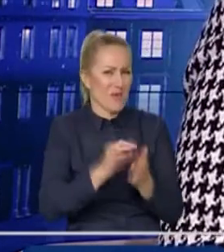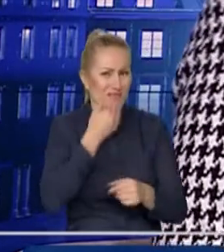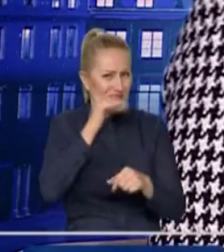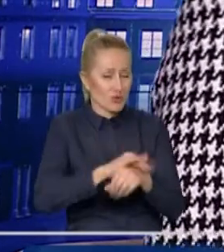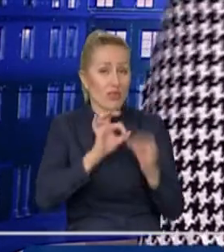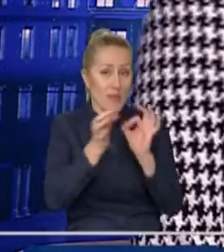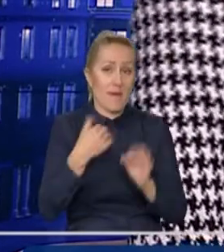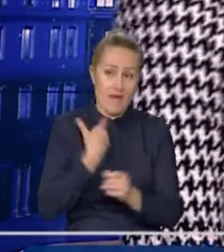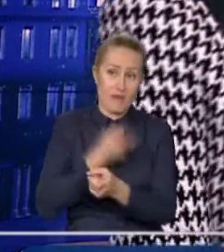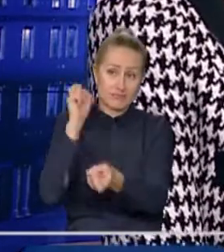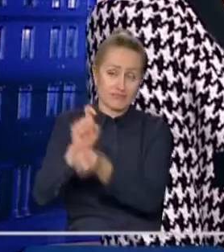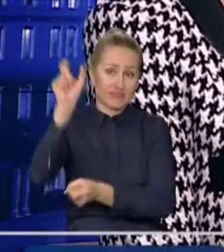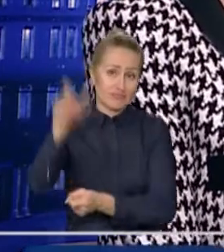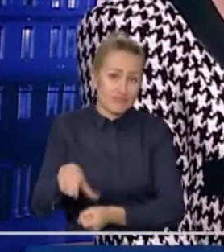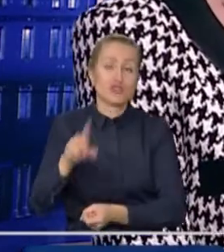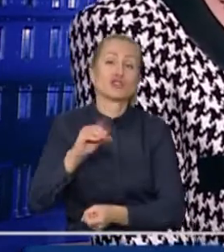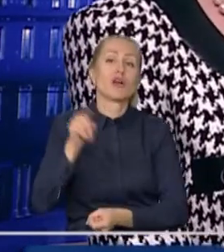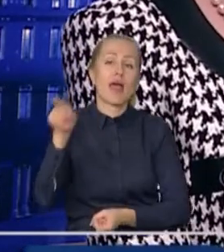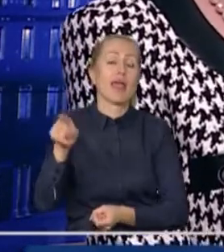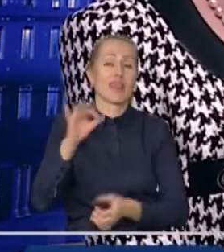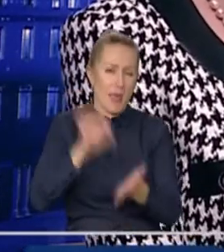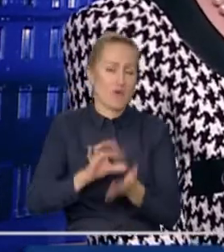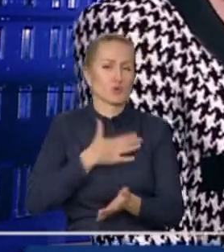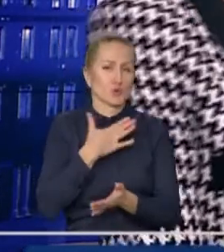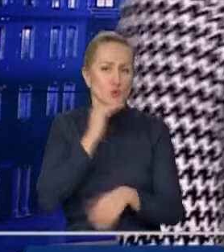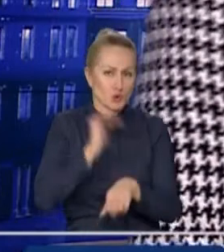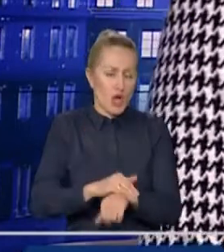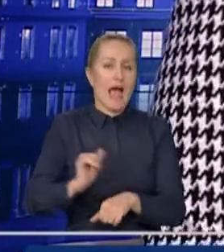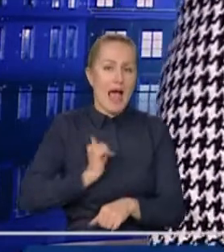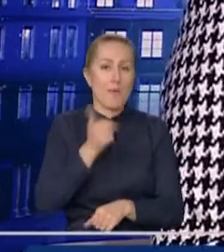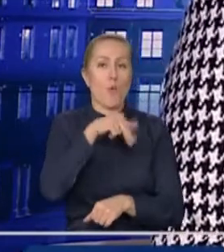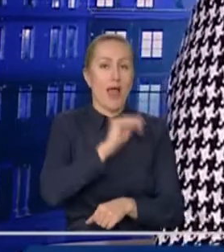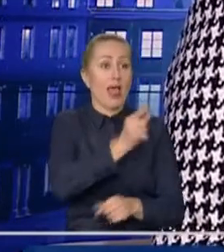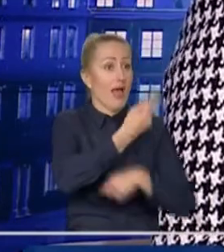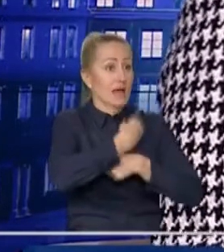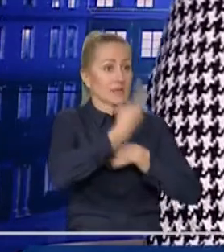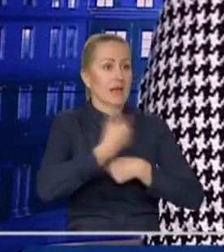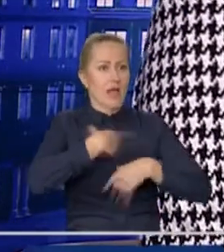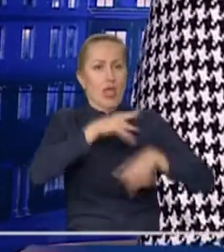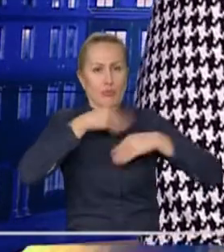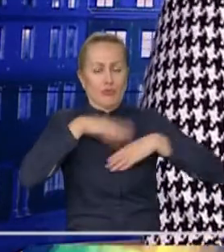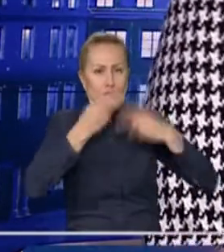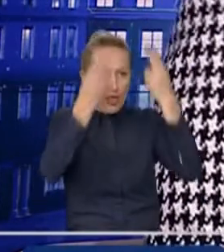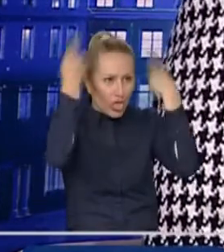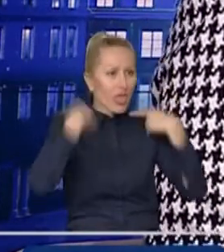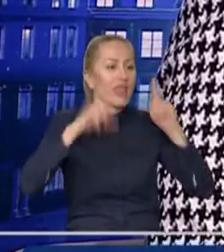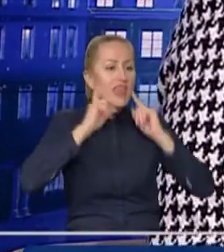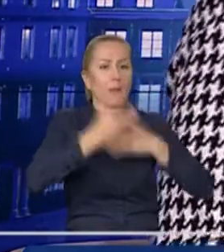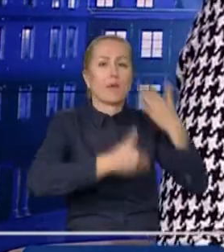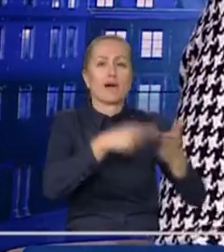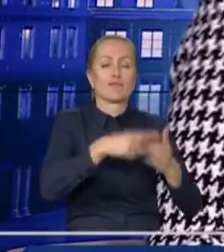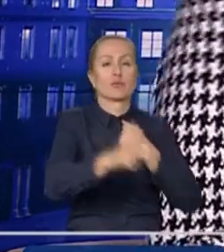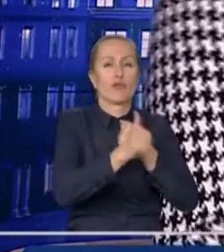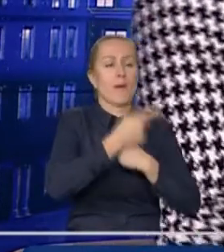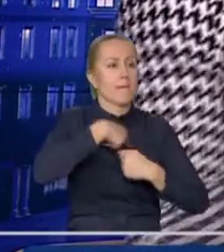panu postawiła zarzut, że zgodziłby się pan na to, żeby w Unii Europejskiej zgadzać się na wszystko, co w konsekwencji prowadziłoby do całkowitej